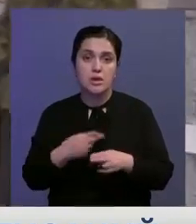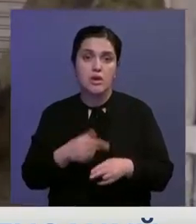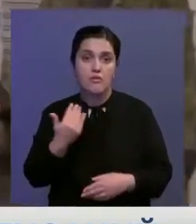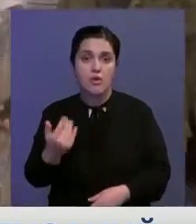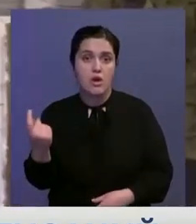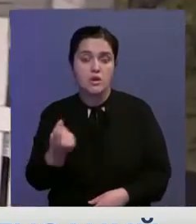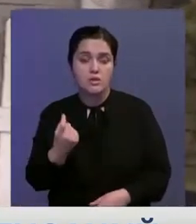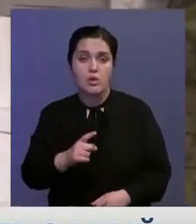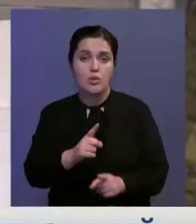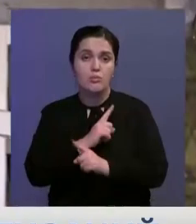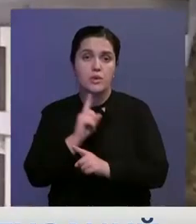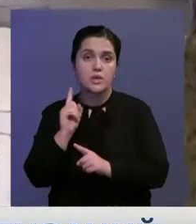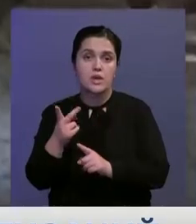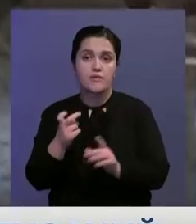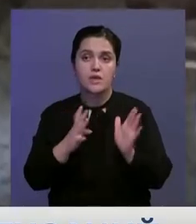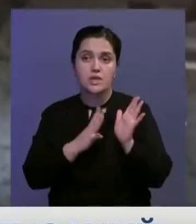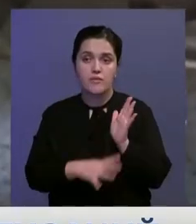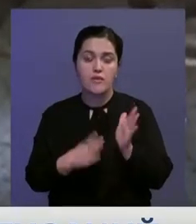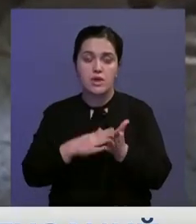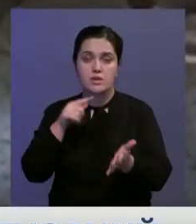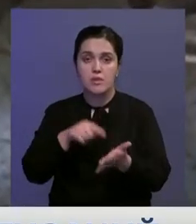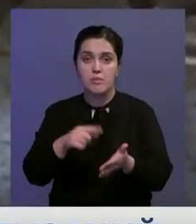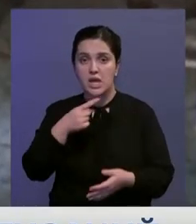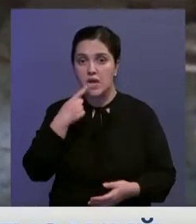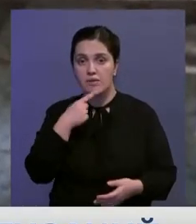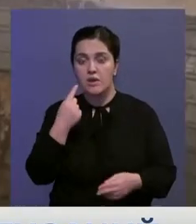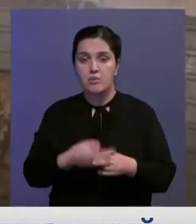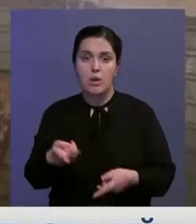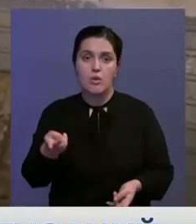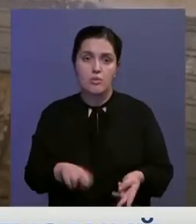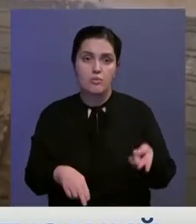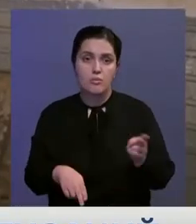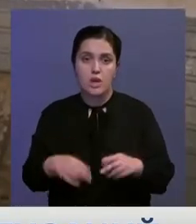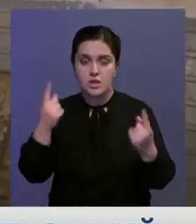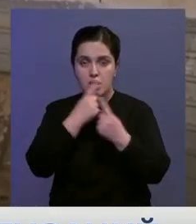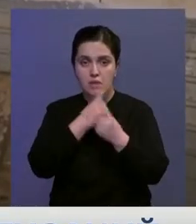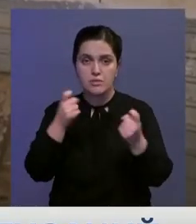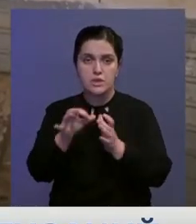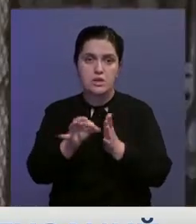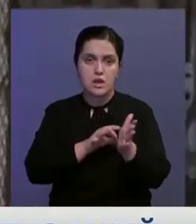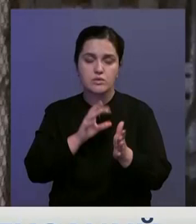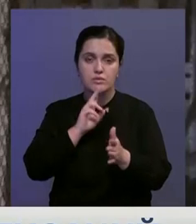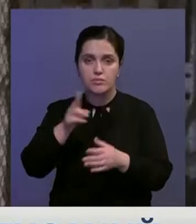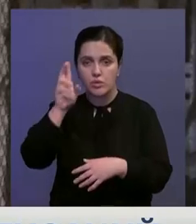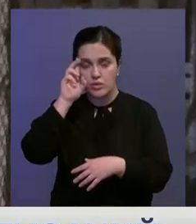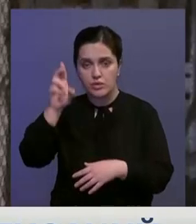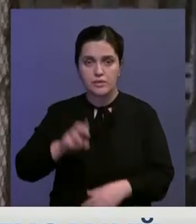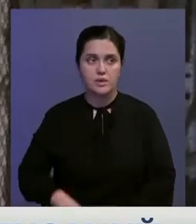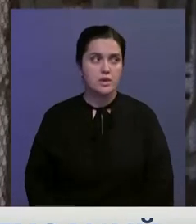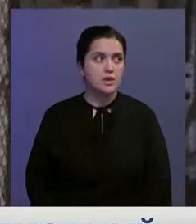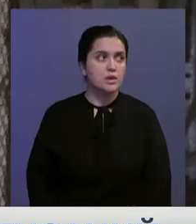Уралулы погибли 1298 особей. Фермер говорит, что о падеже во всей инстанции сообщил сразу. По решению